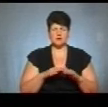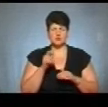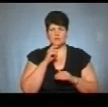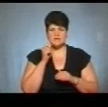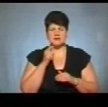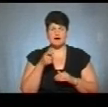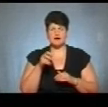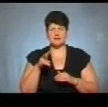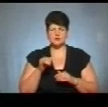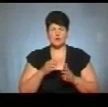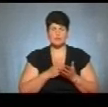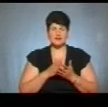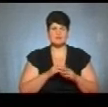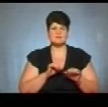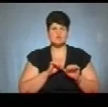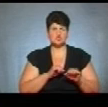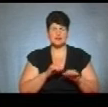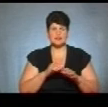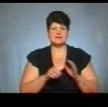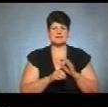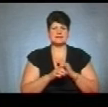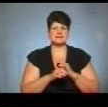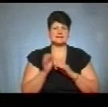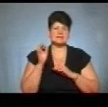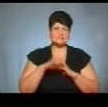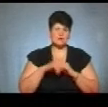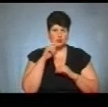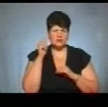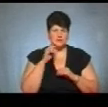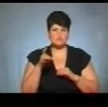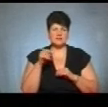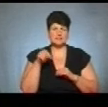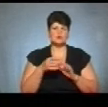Галицької армії, яка захищала Західну Українську республіку в